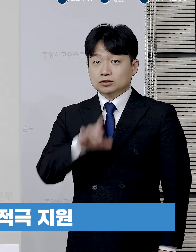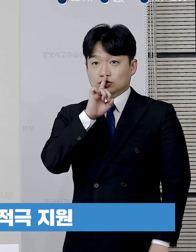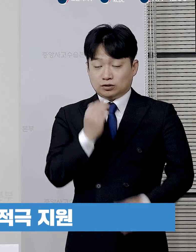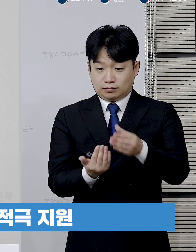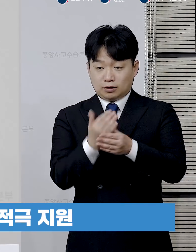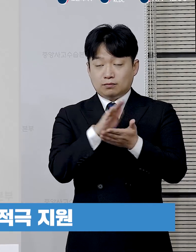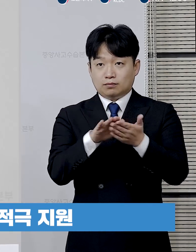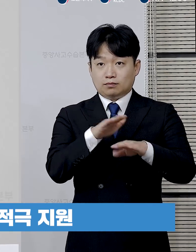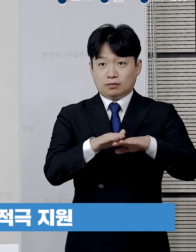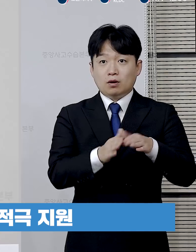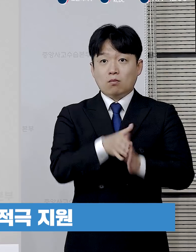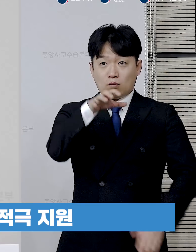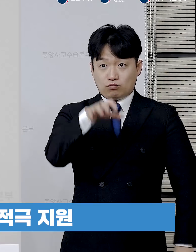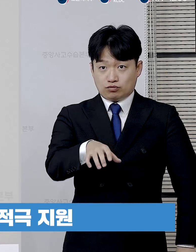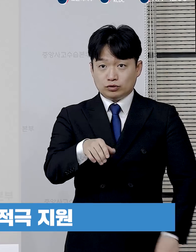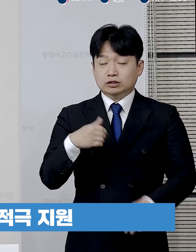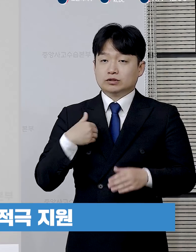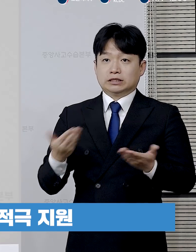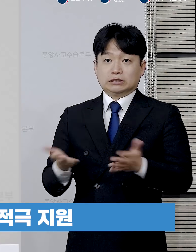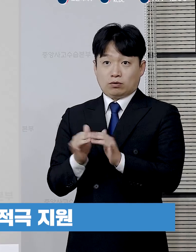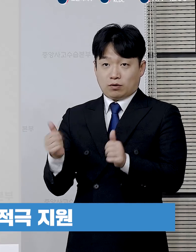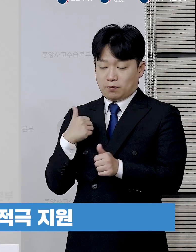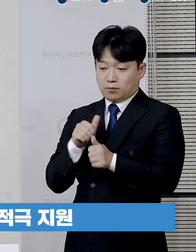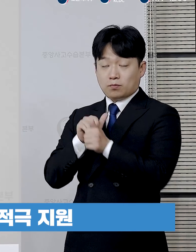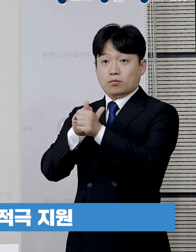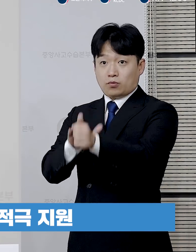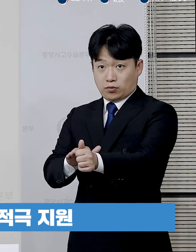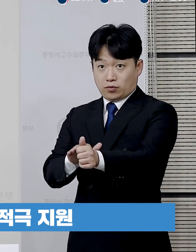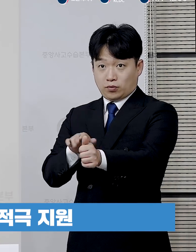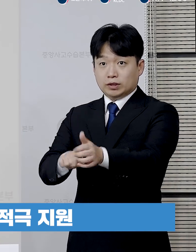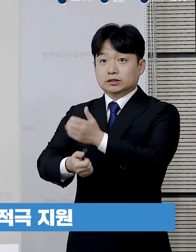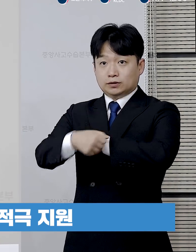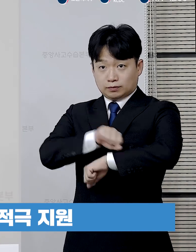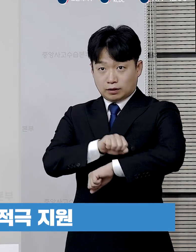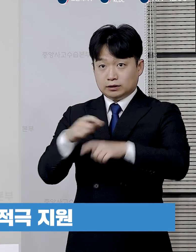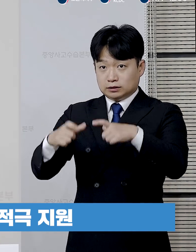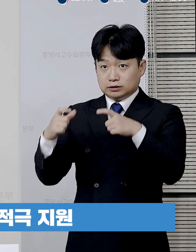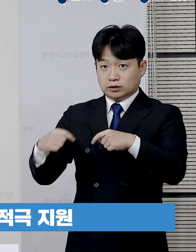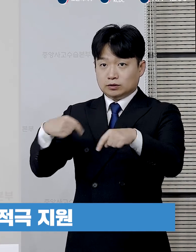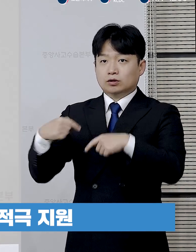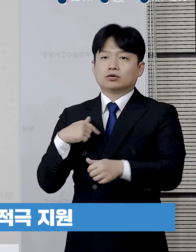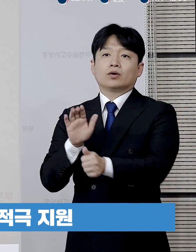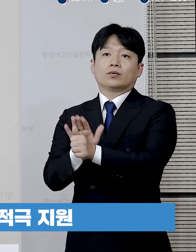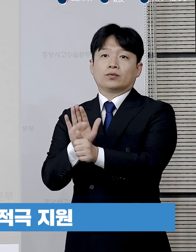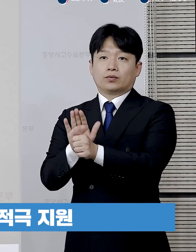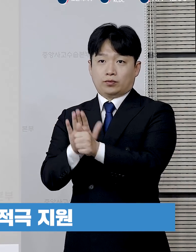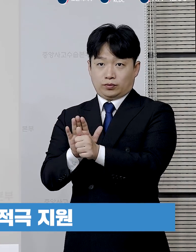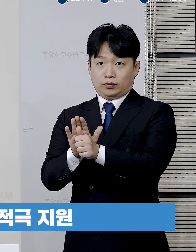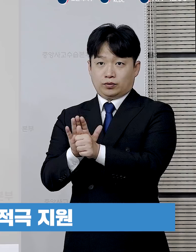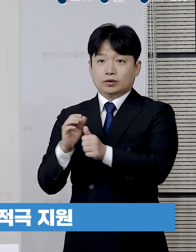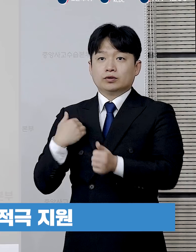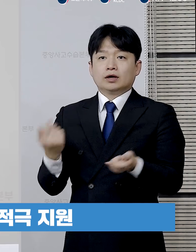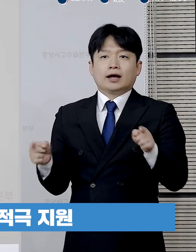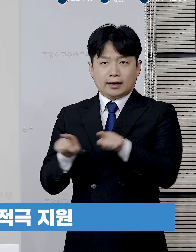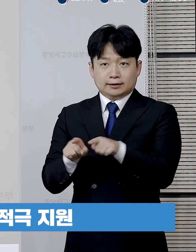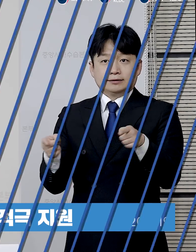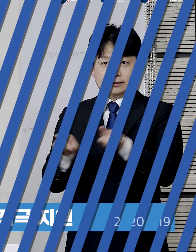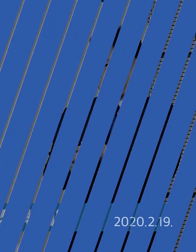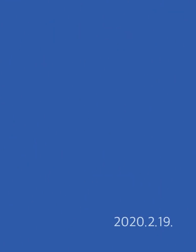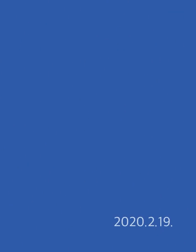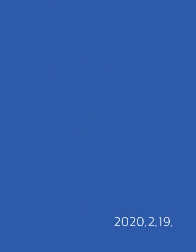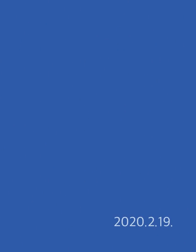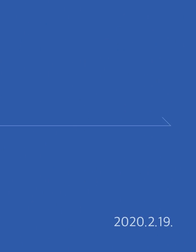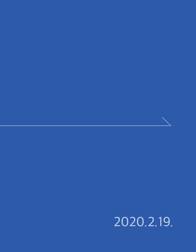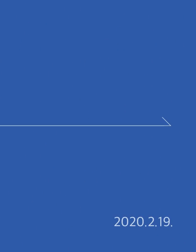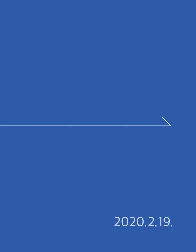중소본의 현장 지원반 인력을 파견하여 적극적으로 지자체를 지원하며 공동으로 대응하겠습니다.